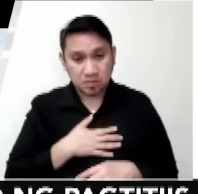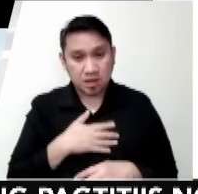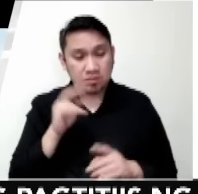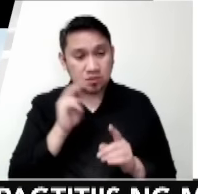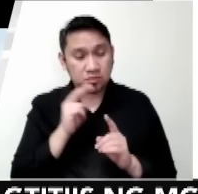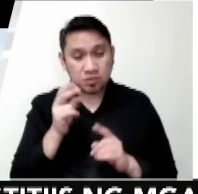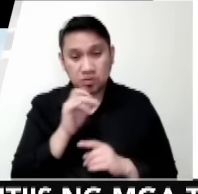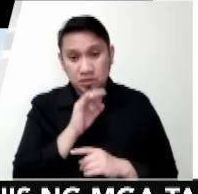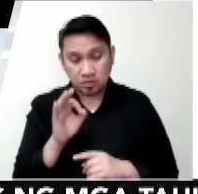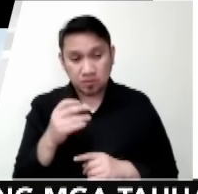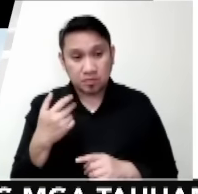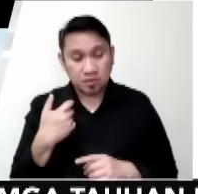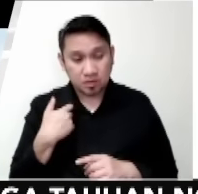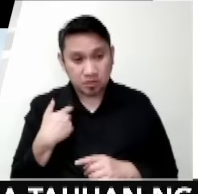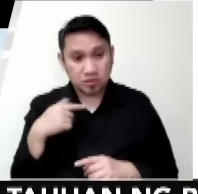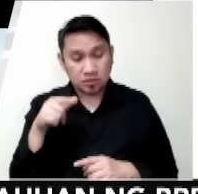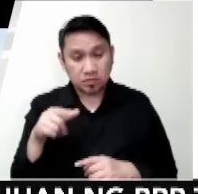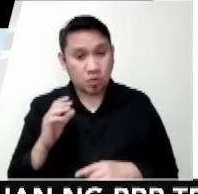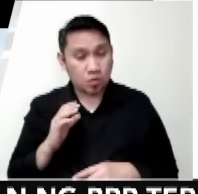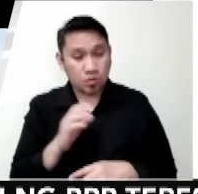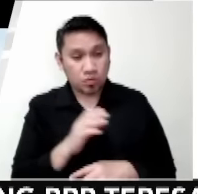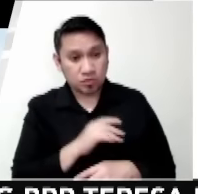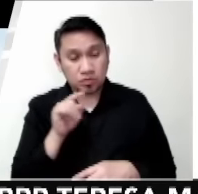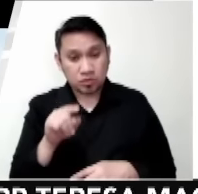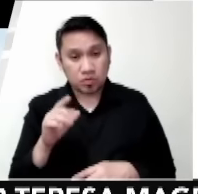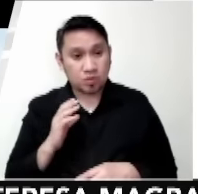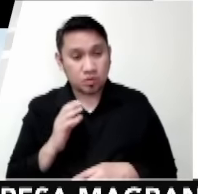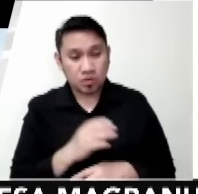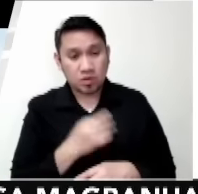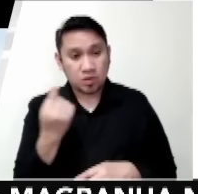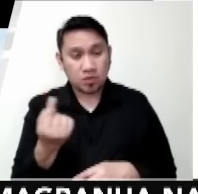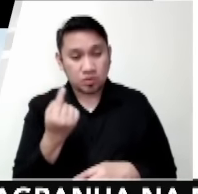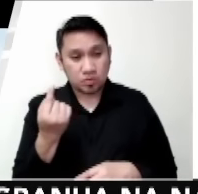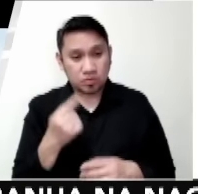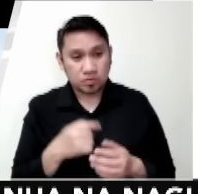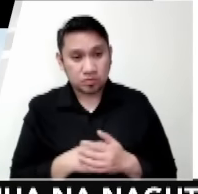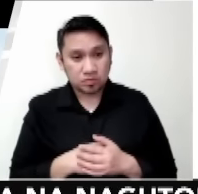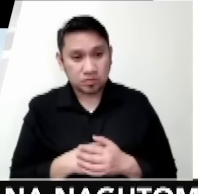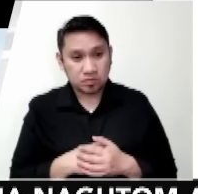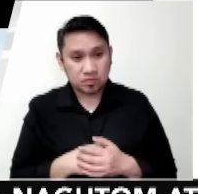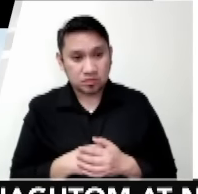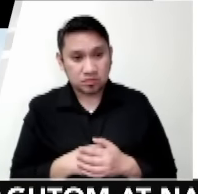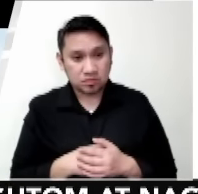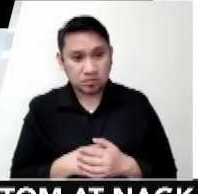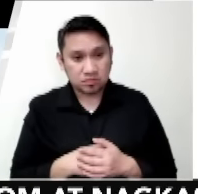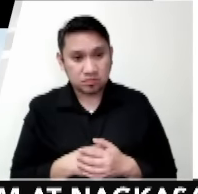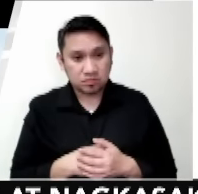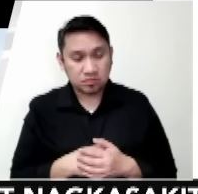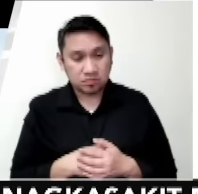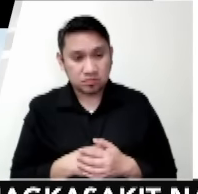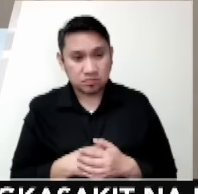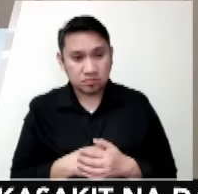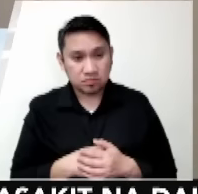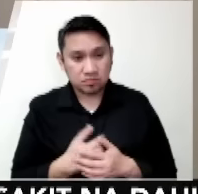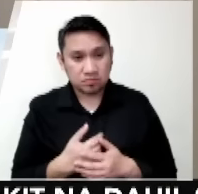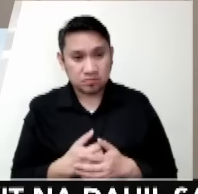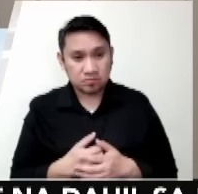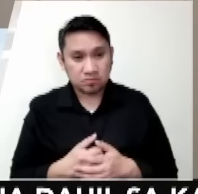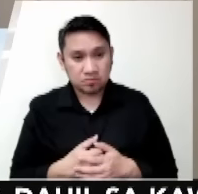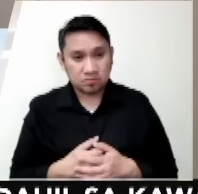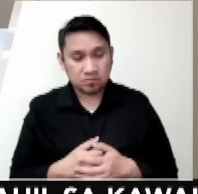in contempt of Congress, ang Kongreso naman po cited in contempt of the people of the Philippines.